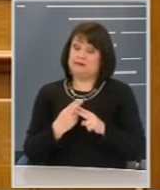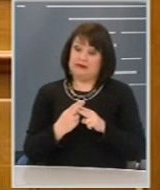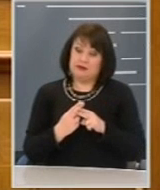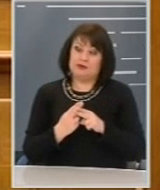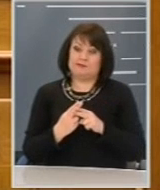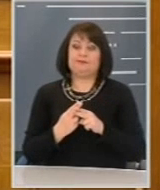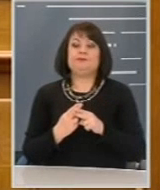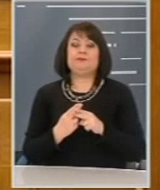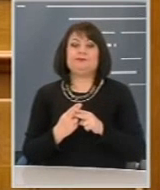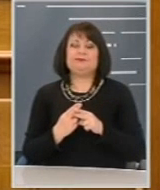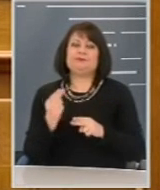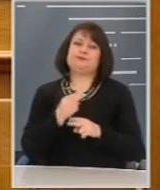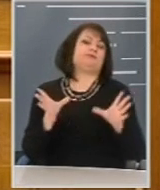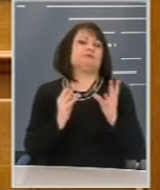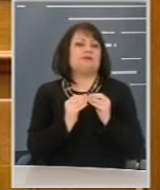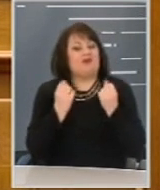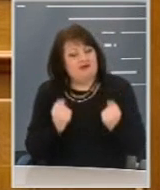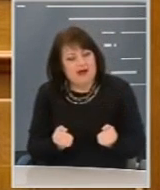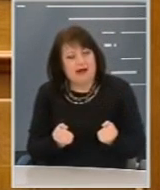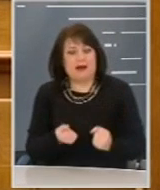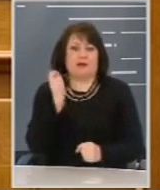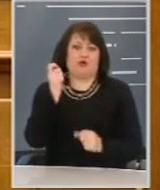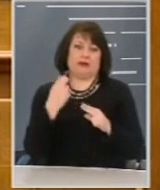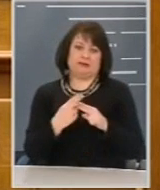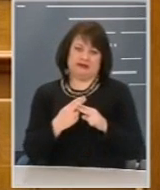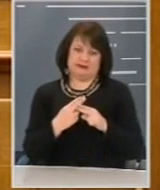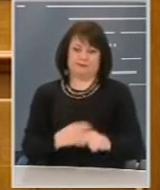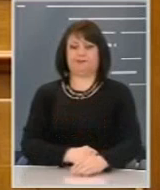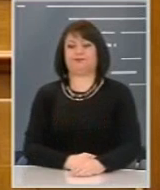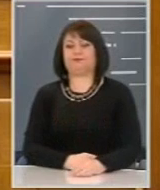και όσον αφορά το φορτίο, αλλά και όσον αφορά την πολιτική του σημασία.